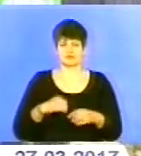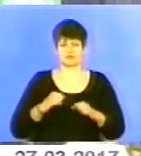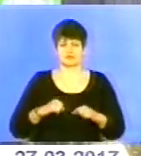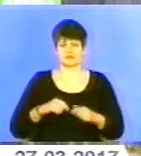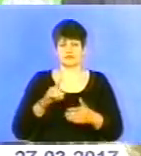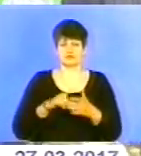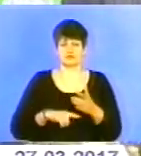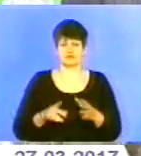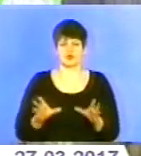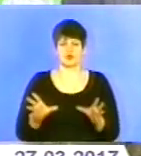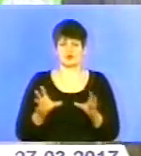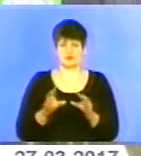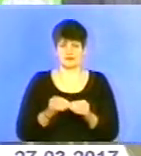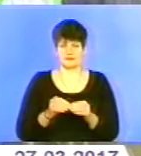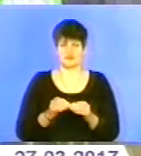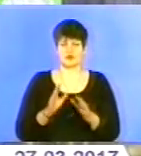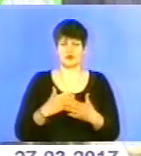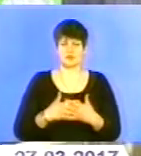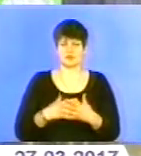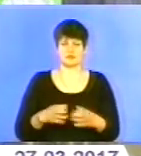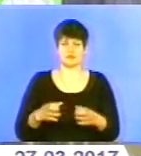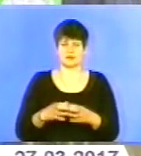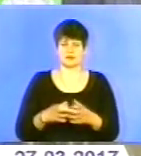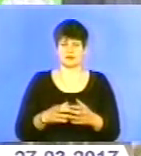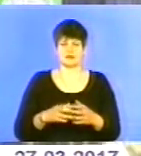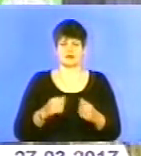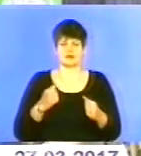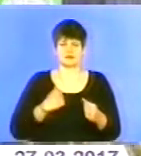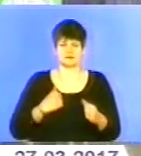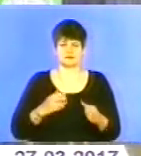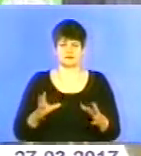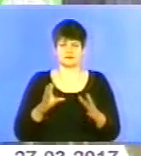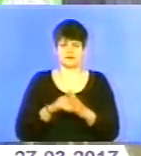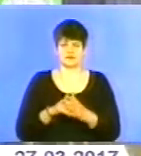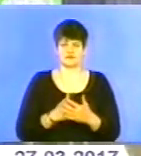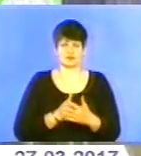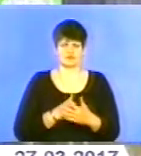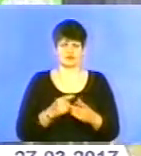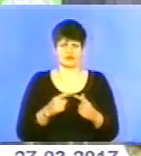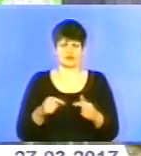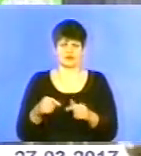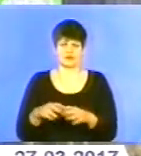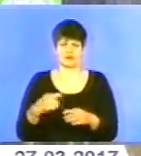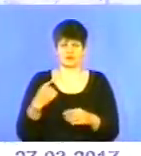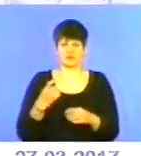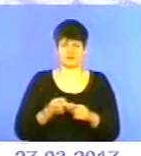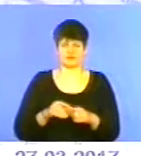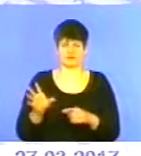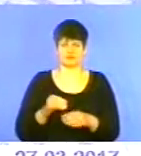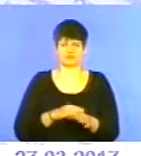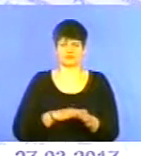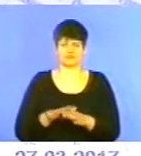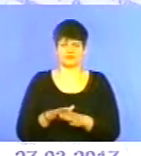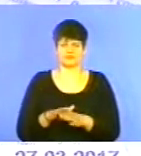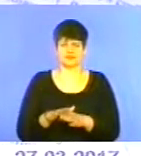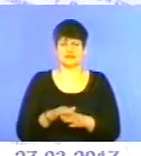ми організаційно об'єднаємо і громадські об'єднання, і Збройні сили України, і військові формування області, це зробимо. Як